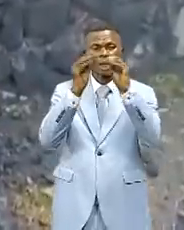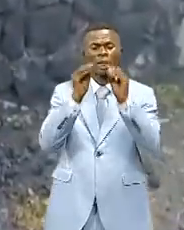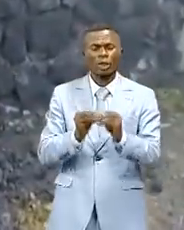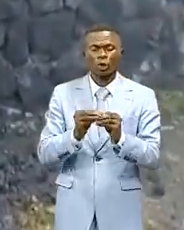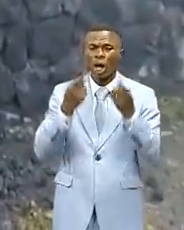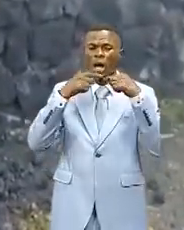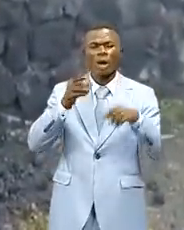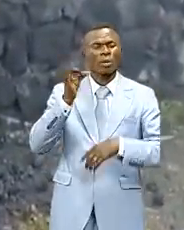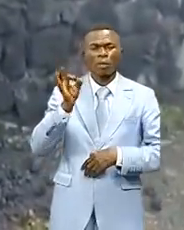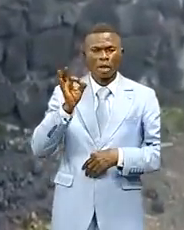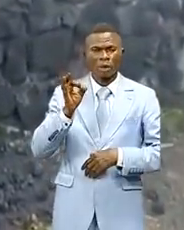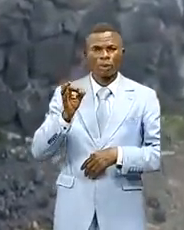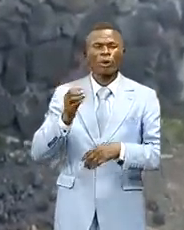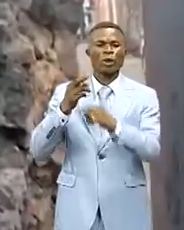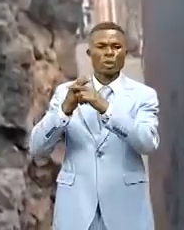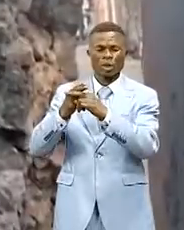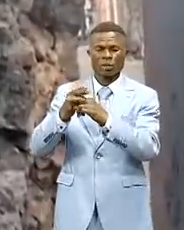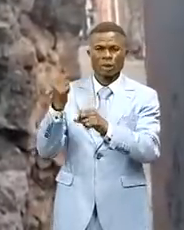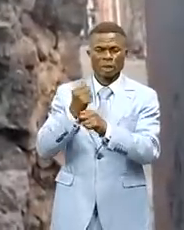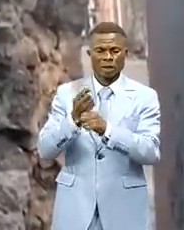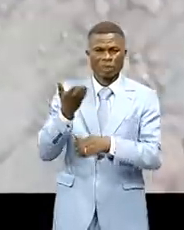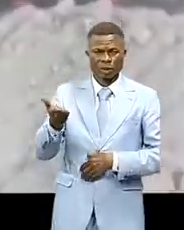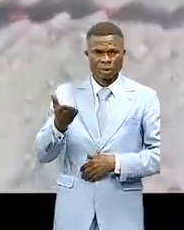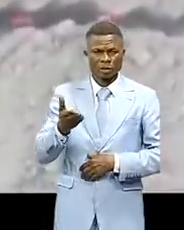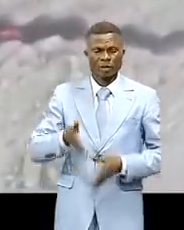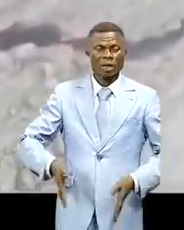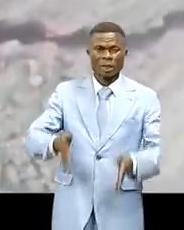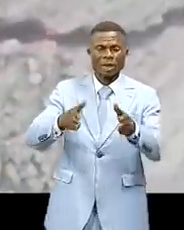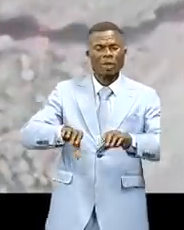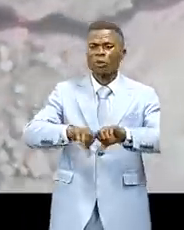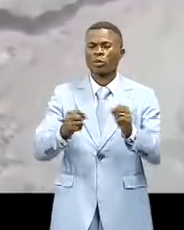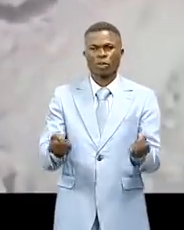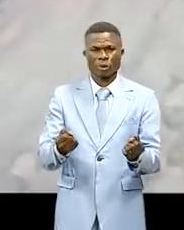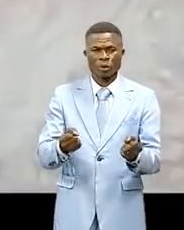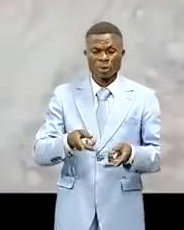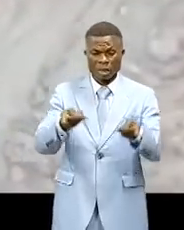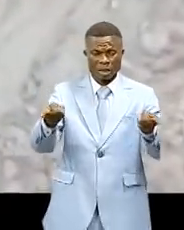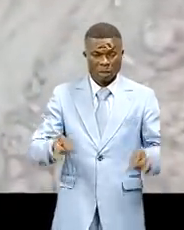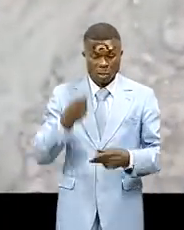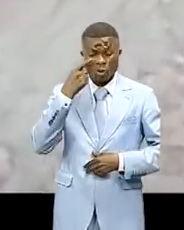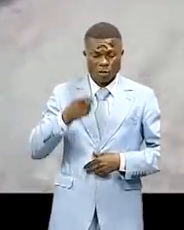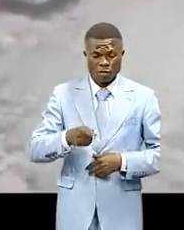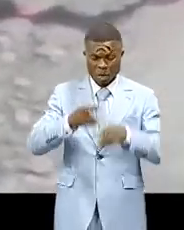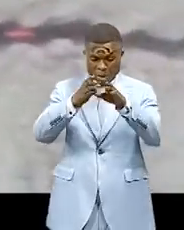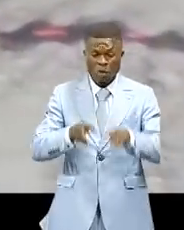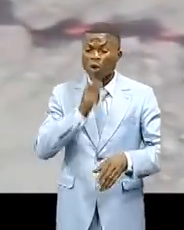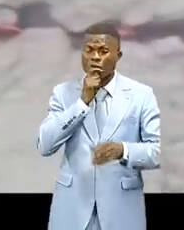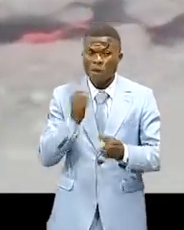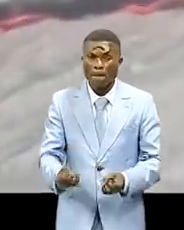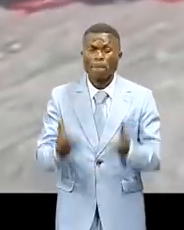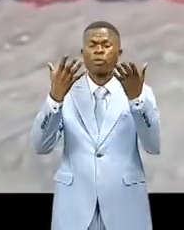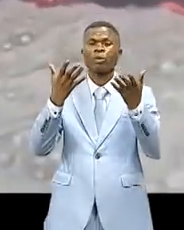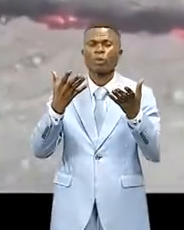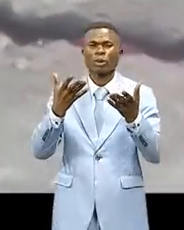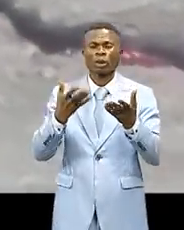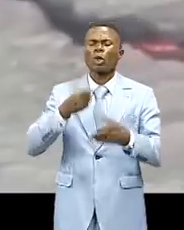des services de la protection civile des routes lézarder par endroits on sait voir cette fournaise ardente qui peut à